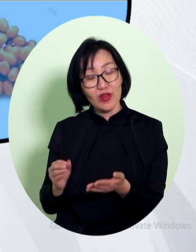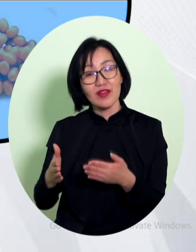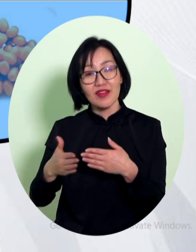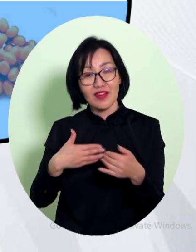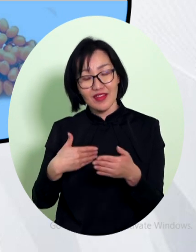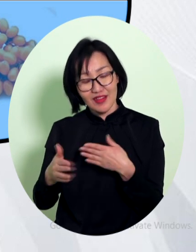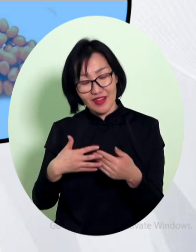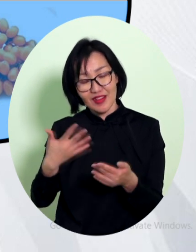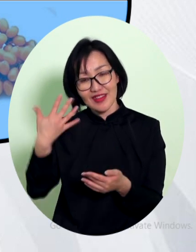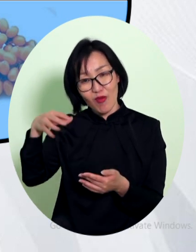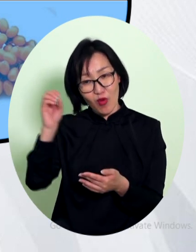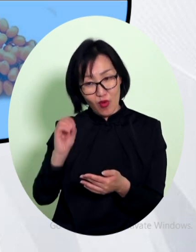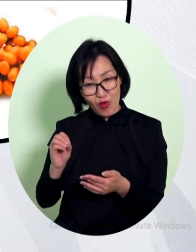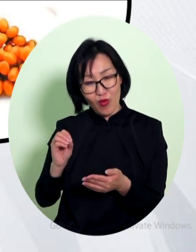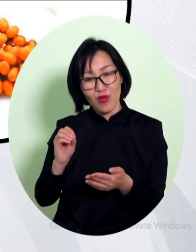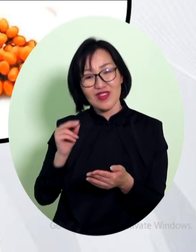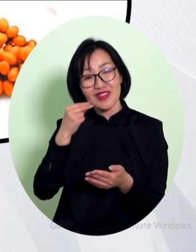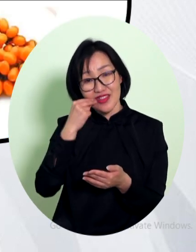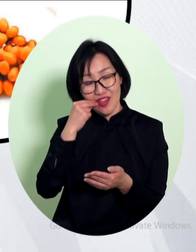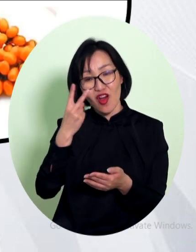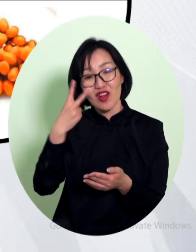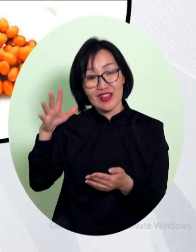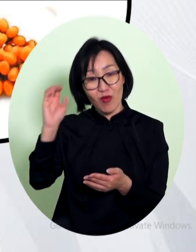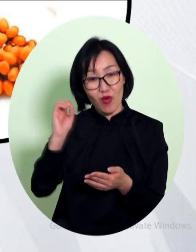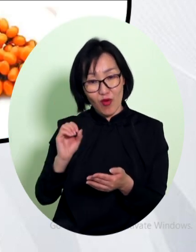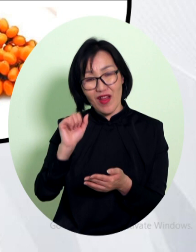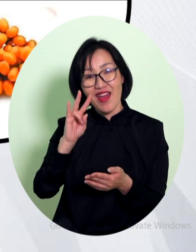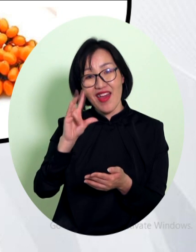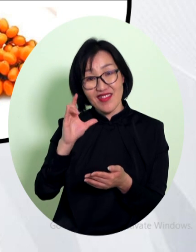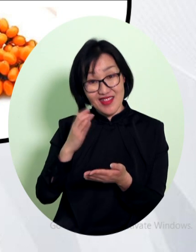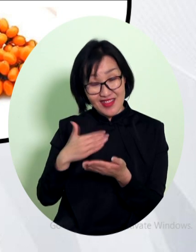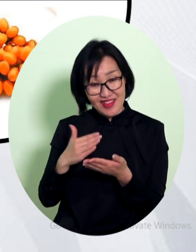дэлгүүр 50% чацарга нь 25% анс